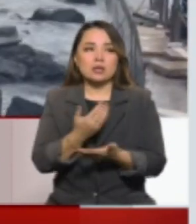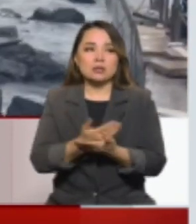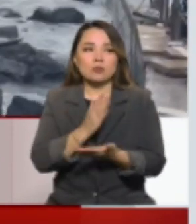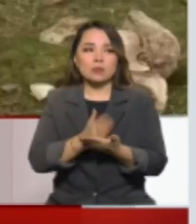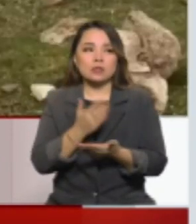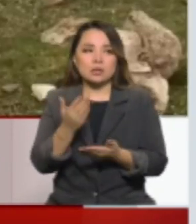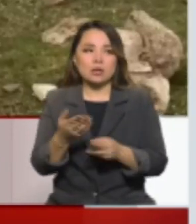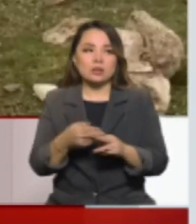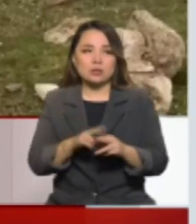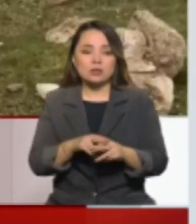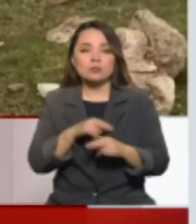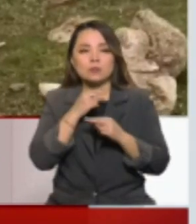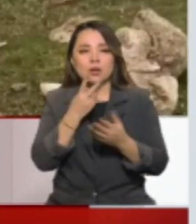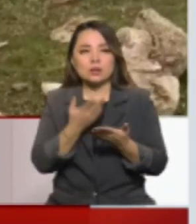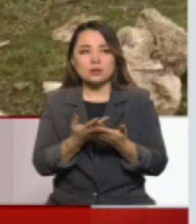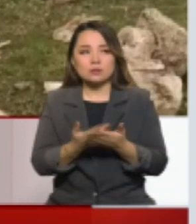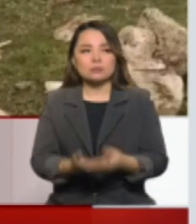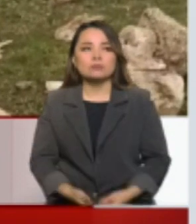бөліскен еді базарларын жасынан.